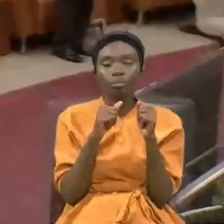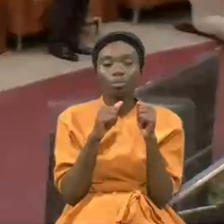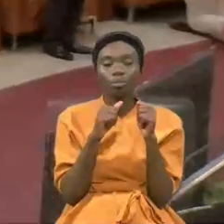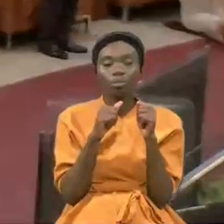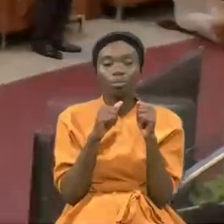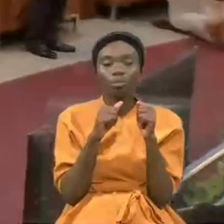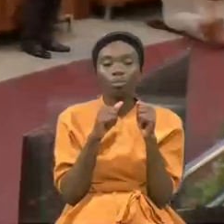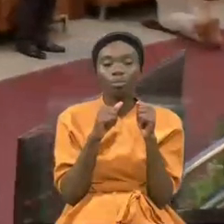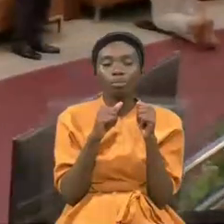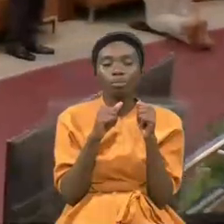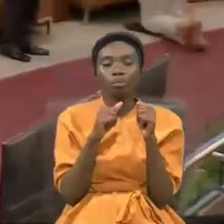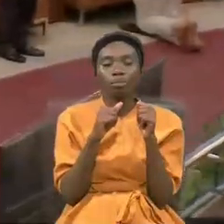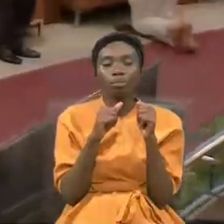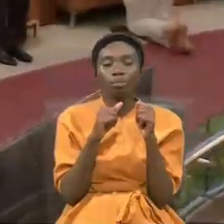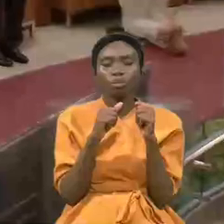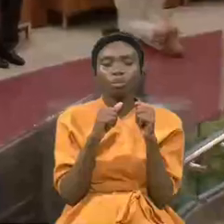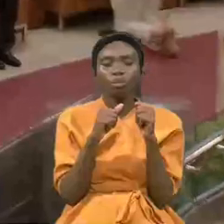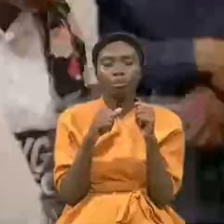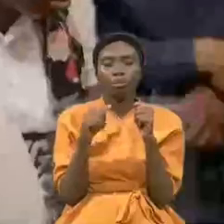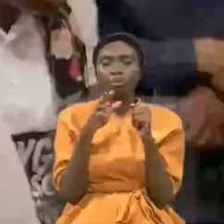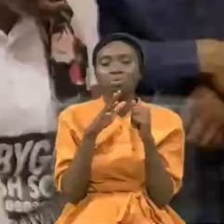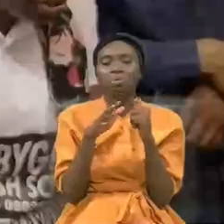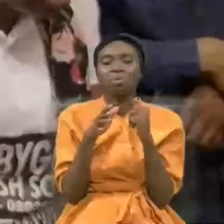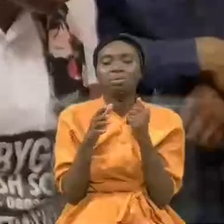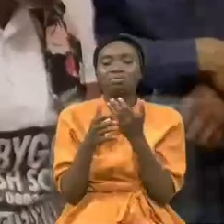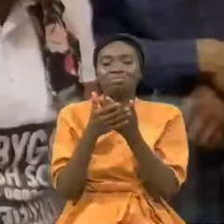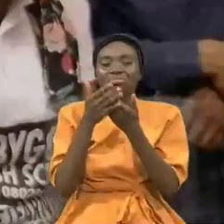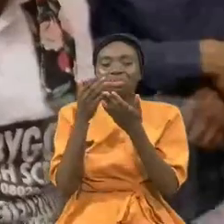Pas votre confort, votre aise,